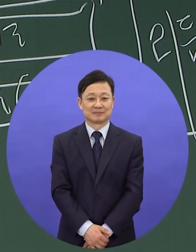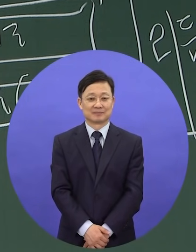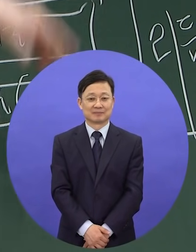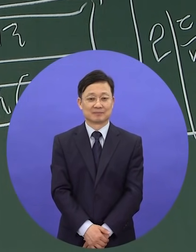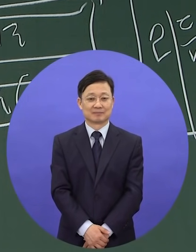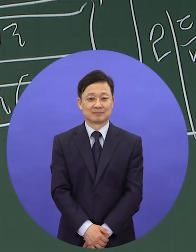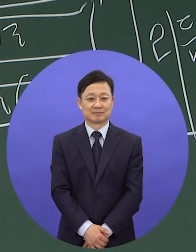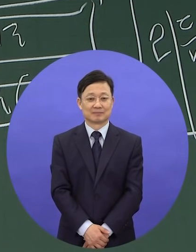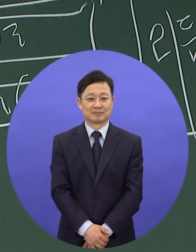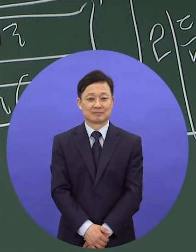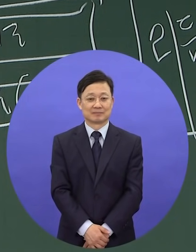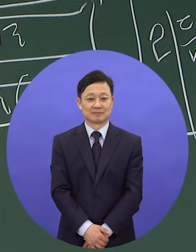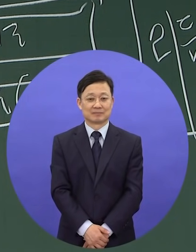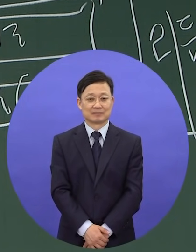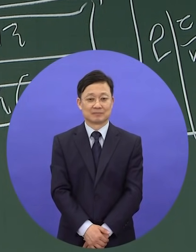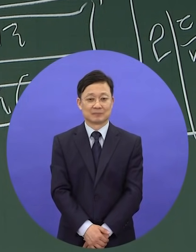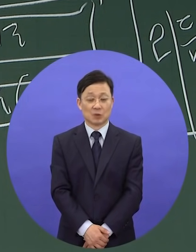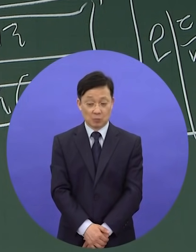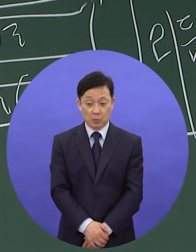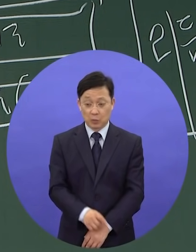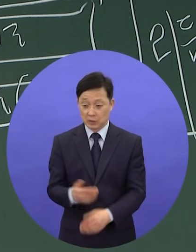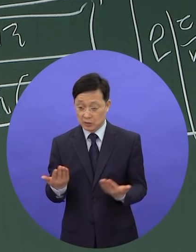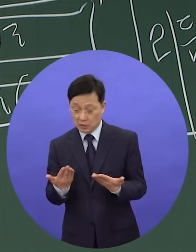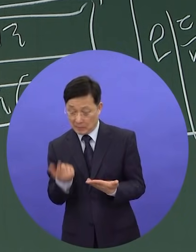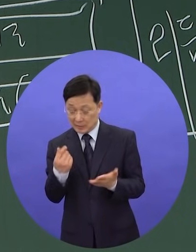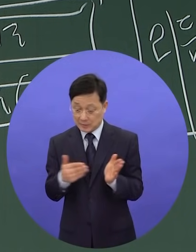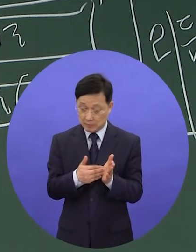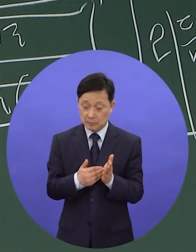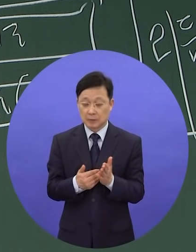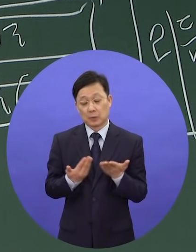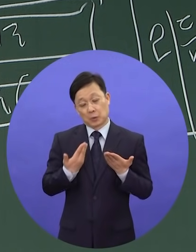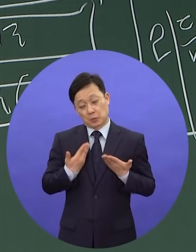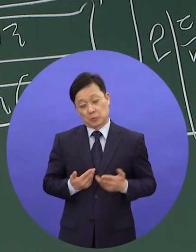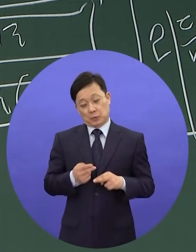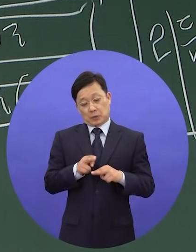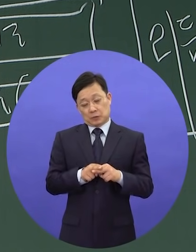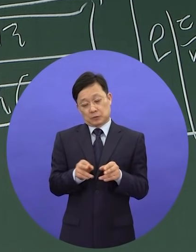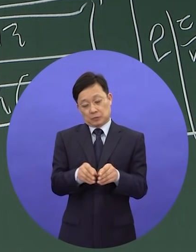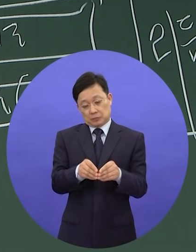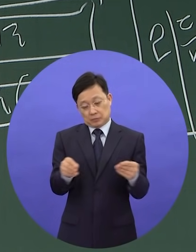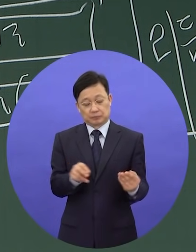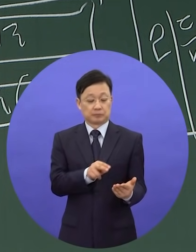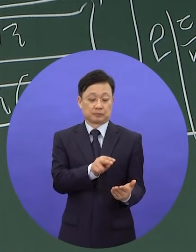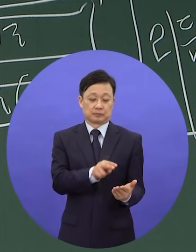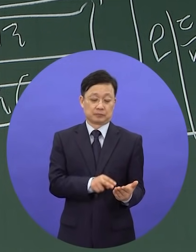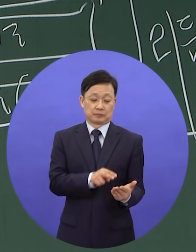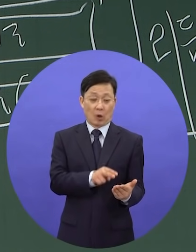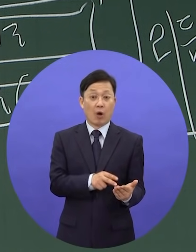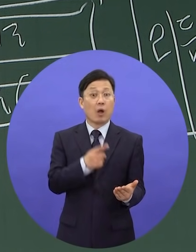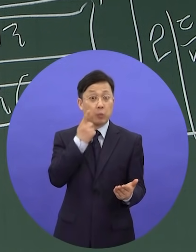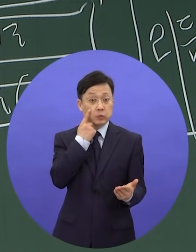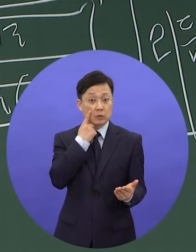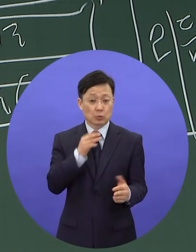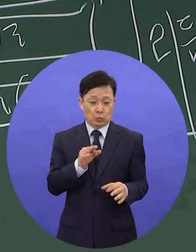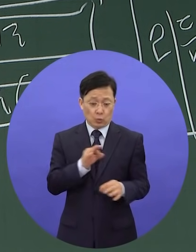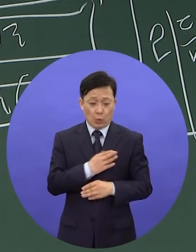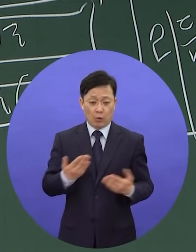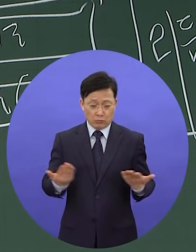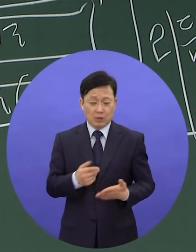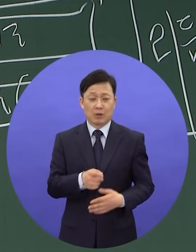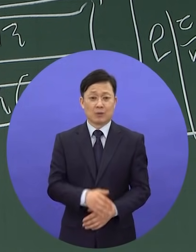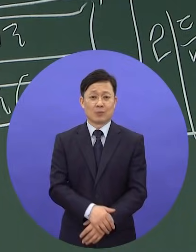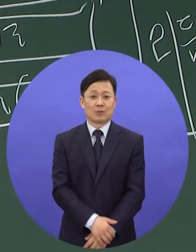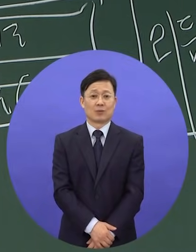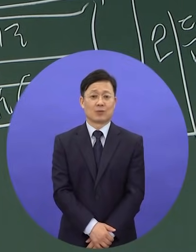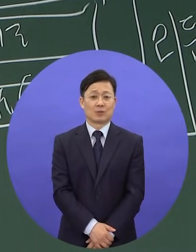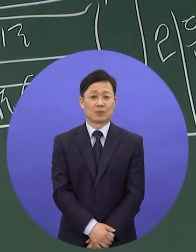them. 빨리 끝나거든 앉아서 준비하고. And then if you finish getting ready early, then sit down and. 간단하면 이거에도 어마어마합니다. Even in just doing that,